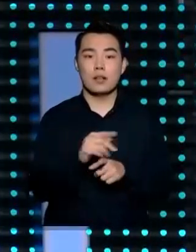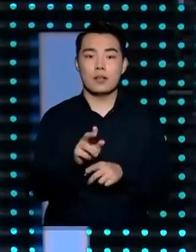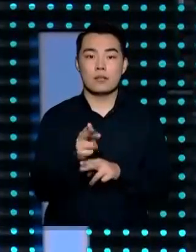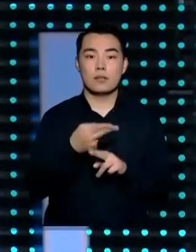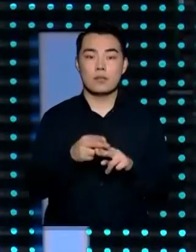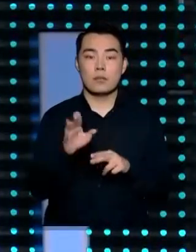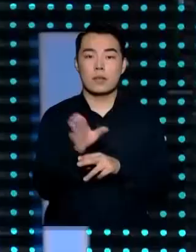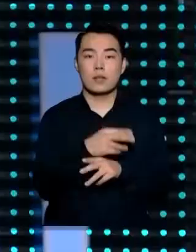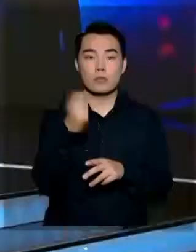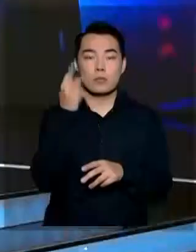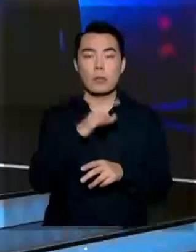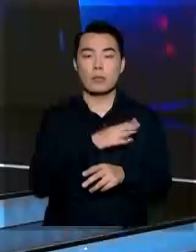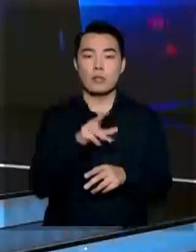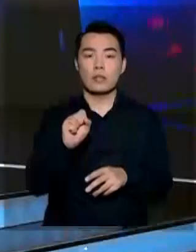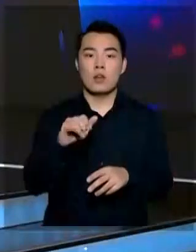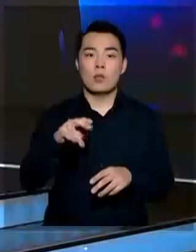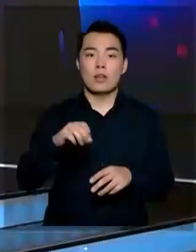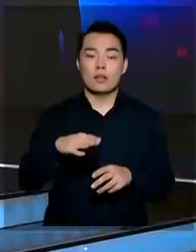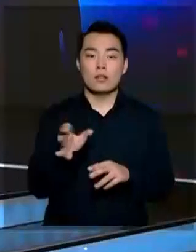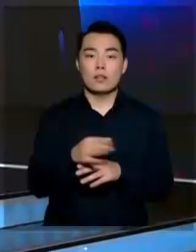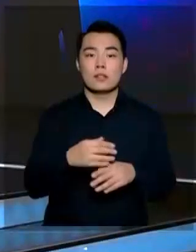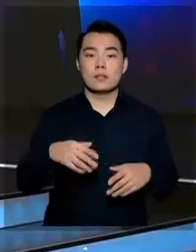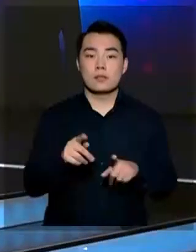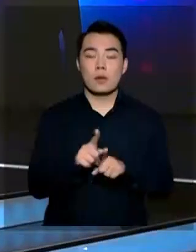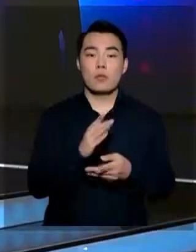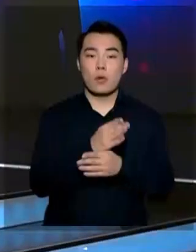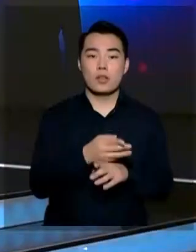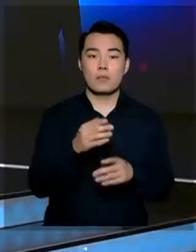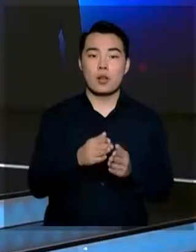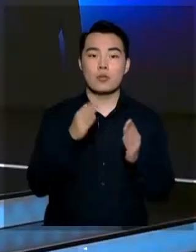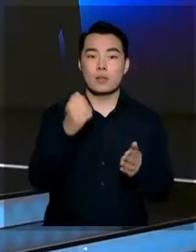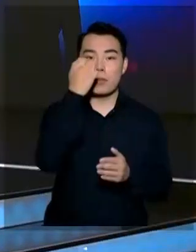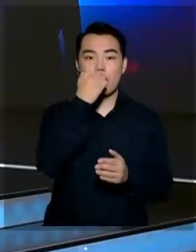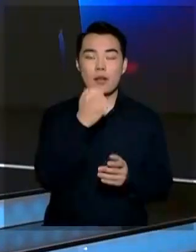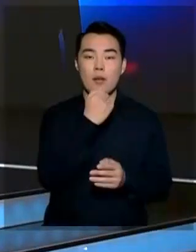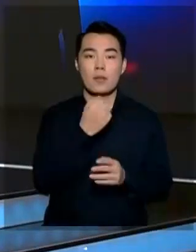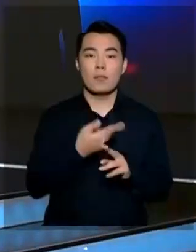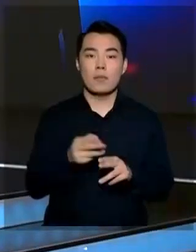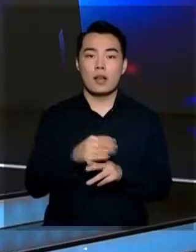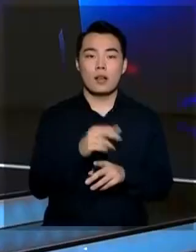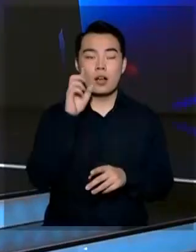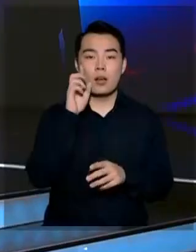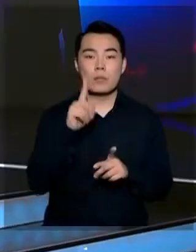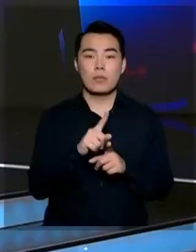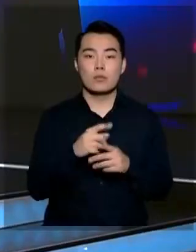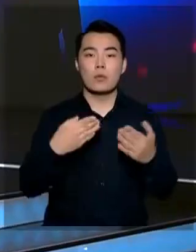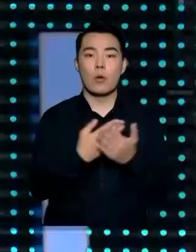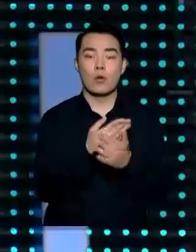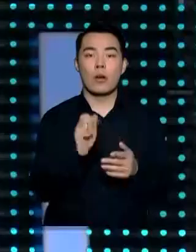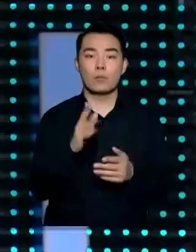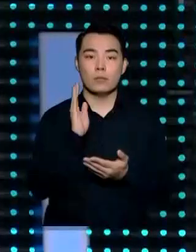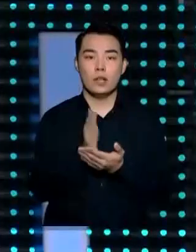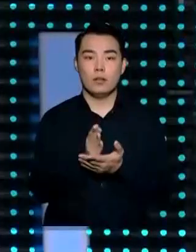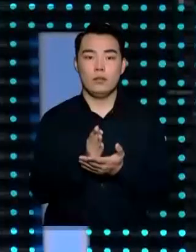Дәулет Мырзадан сұрап білеміз. Дәулет Мырза, уақыт бөліп студиямызға келгеніңізге көп рахмет. Енді мемлекеттік қызмет көрсету саласында қандай жаңашылдықтар бар? Енді